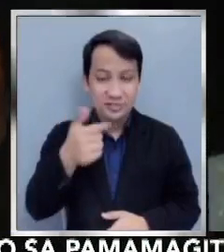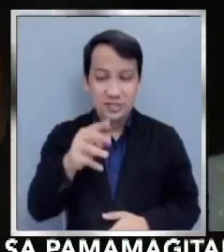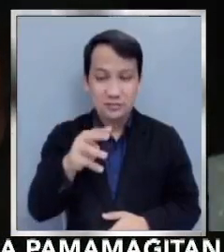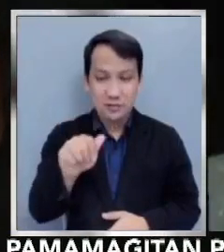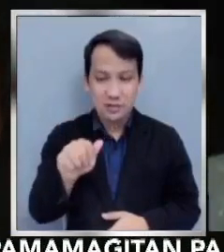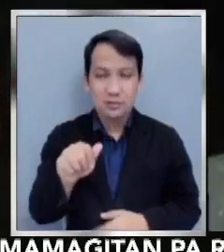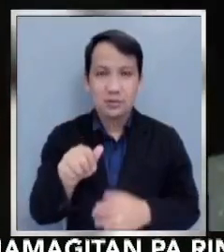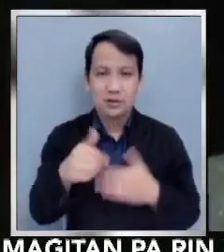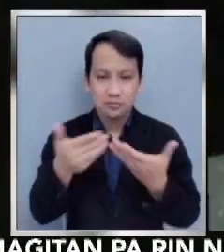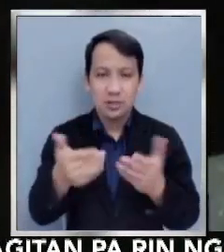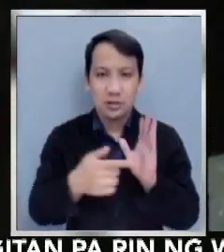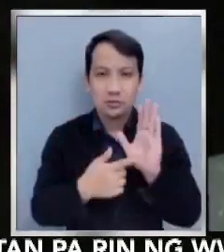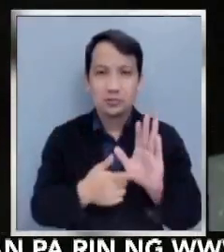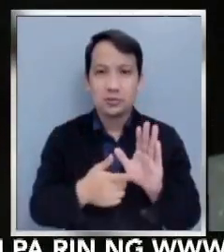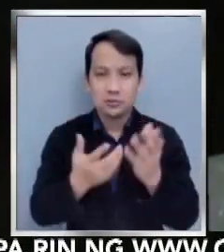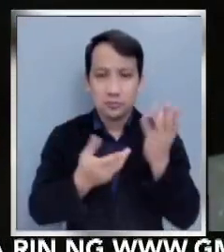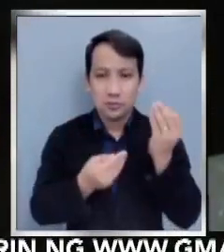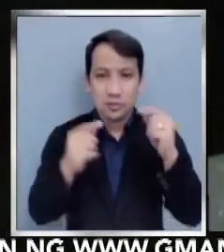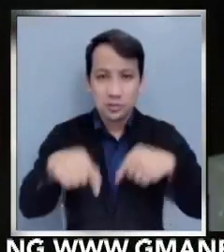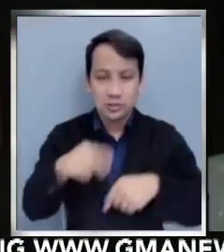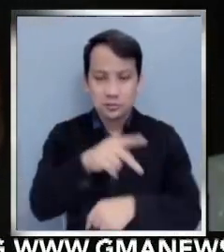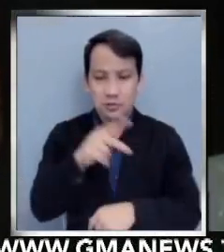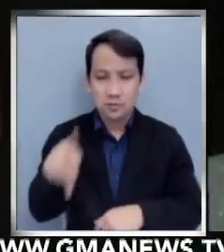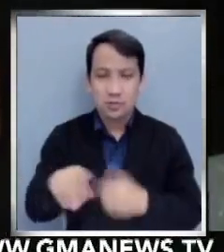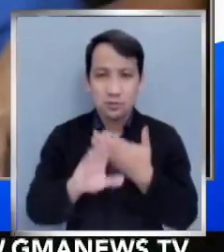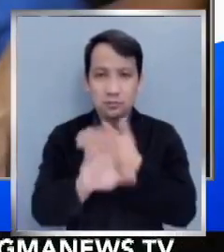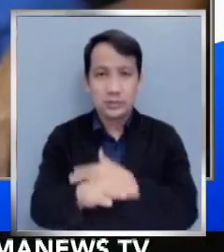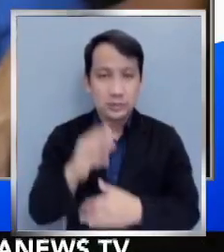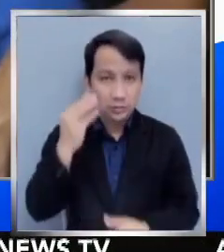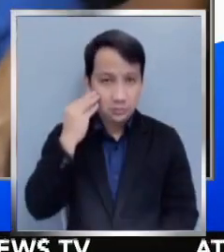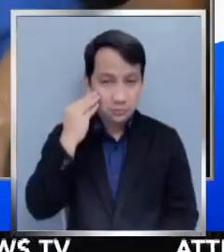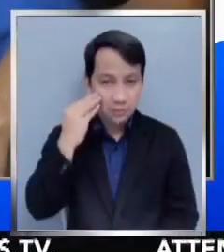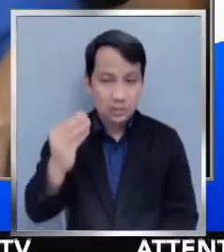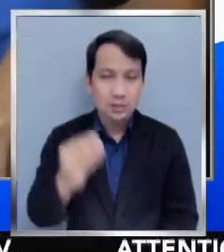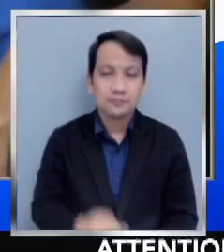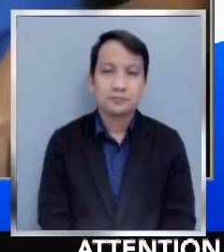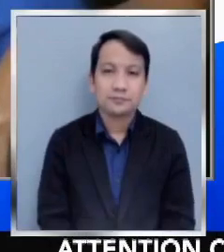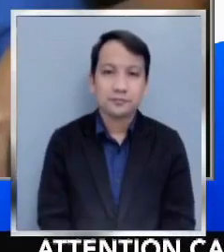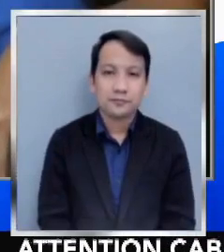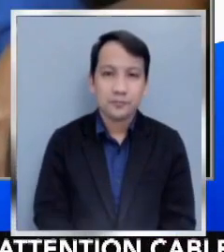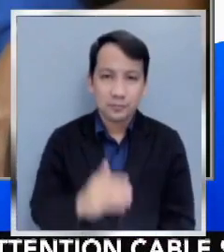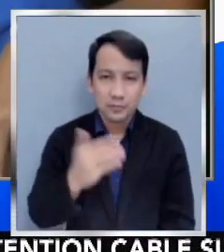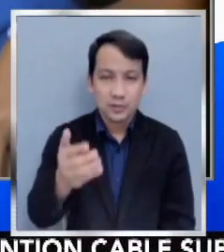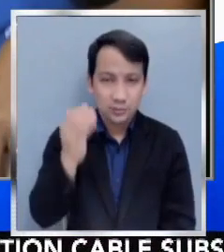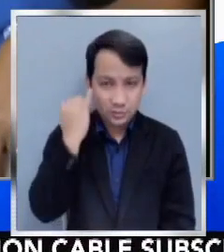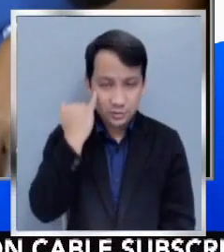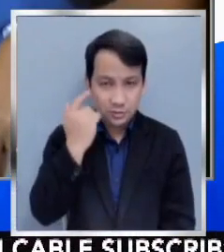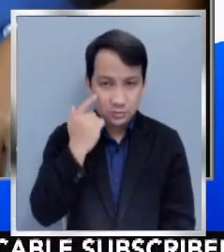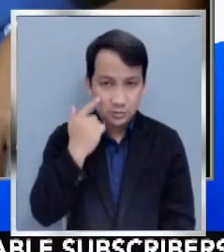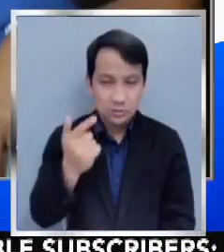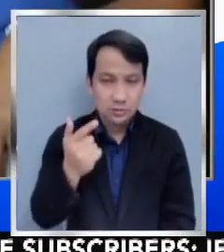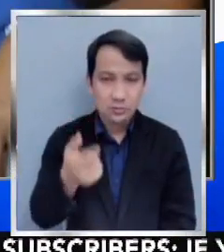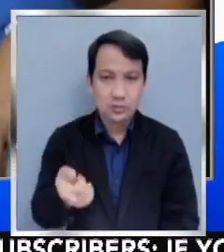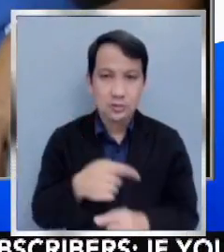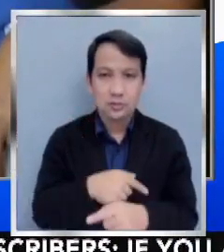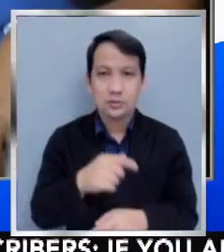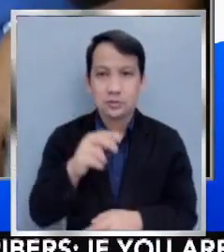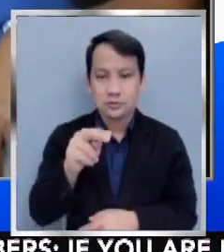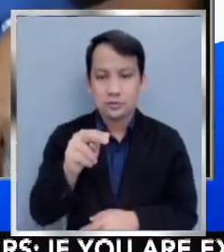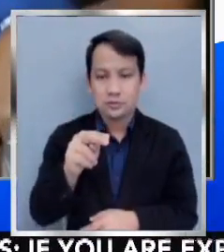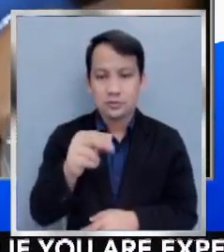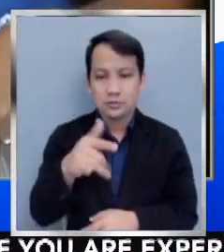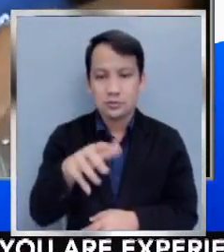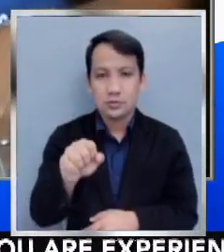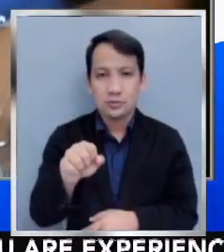ang latest mula dito sa Pampanga. Balik sa iyo, Mel. Maraming salamat sa iyo, Jasmine Gabriel Galban ng GMA Regional TV